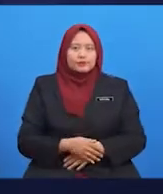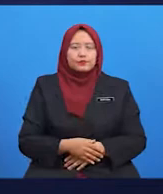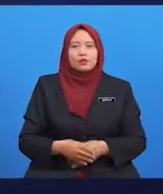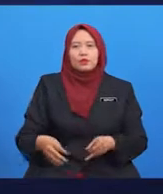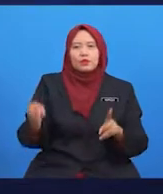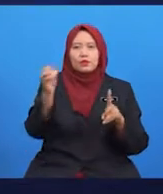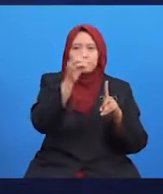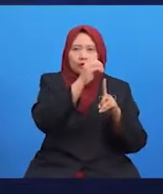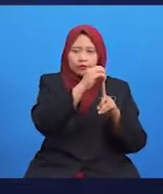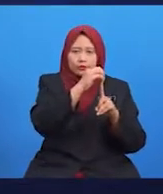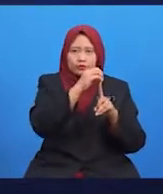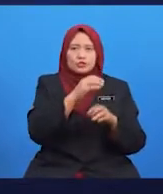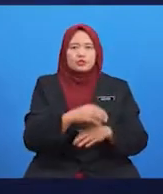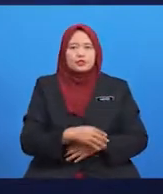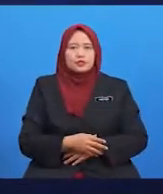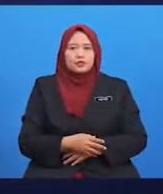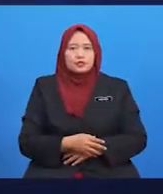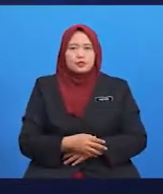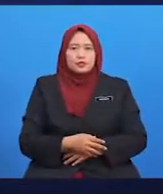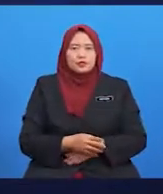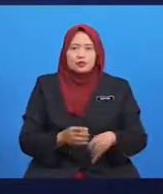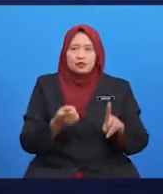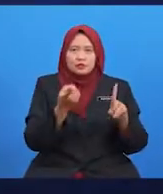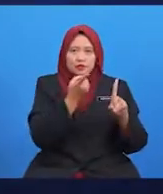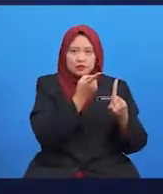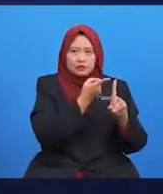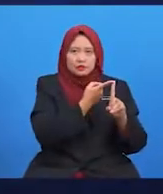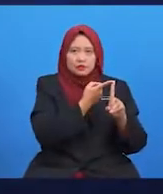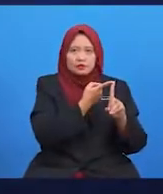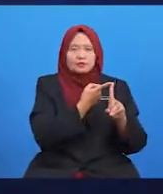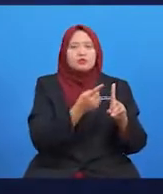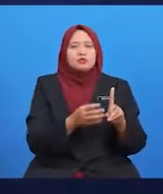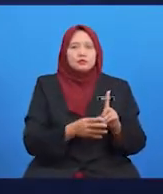Objektif pembelajaran kita ialah, pertama,